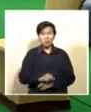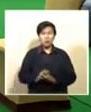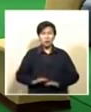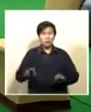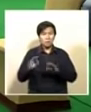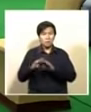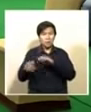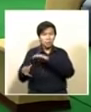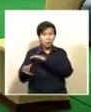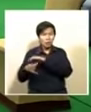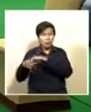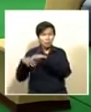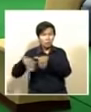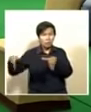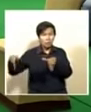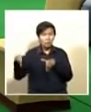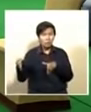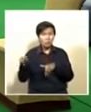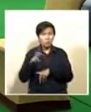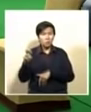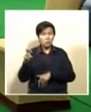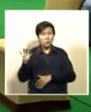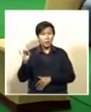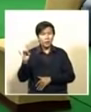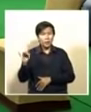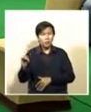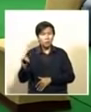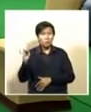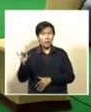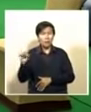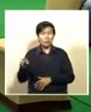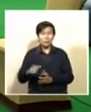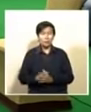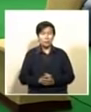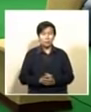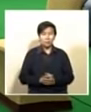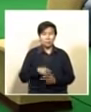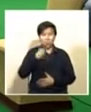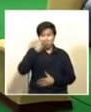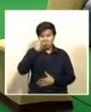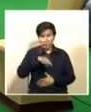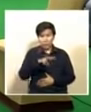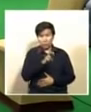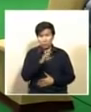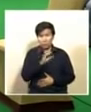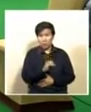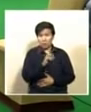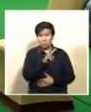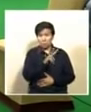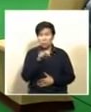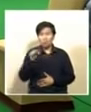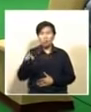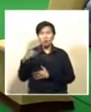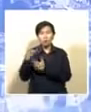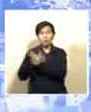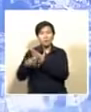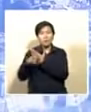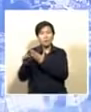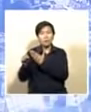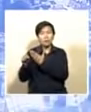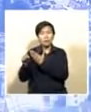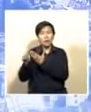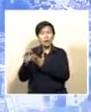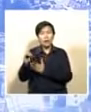ถานที่เสี่ยงนะครับไปถึง 2,532 แห่ง มีมาตรการที่เข้มข้นคือห้ามประชา